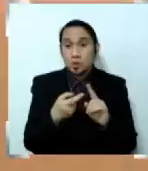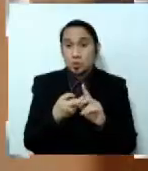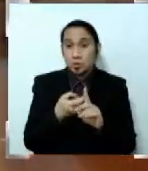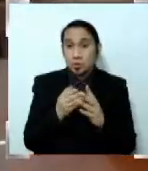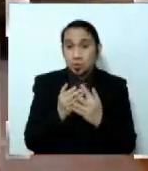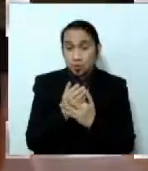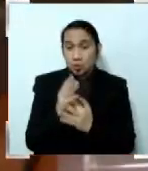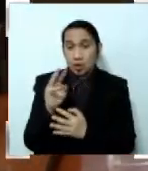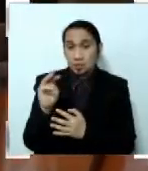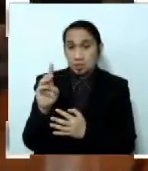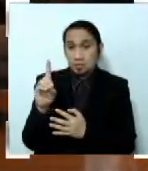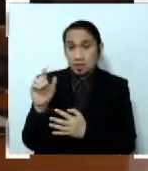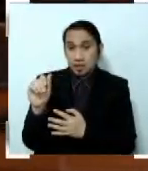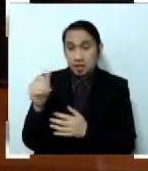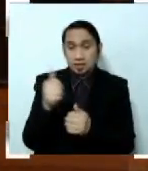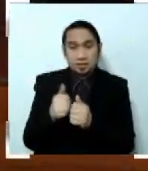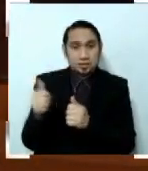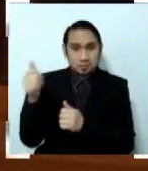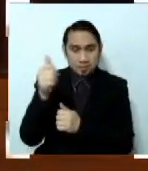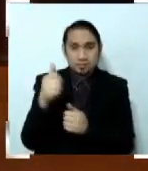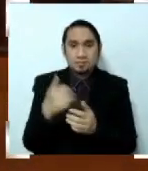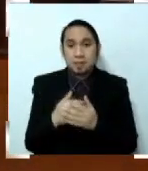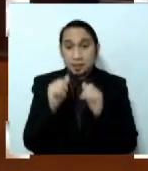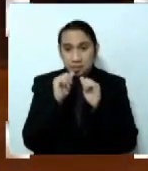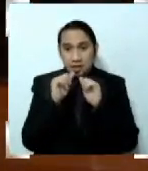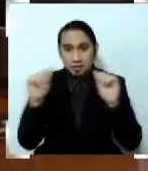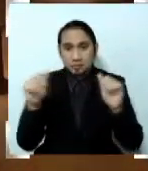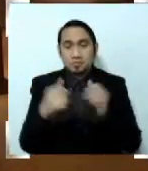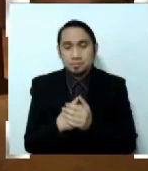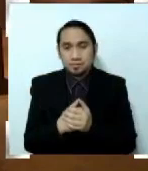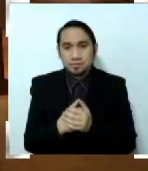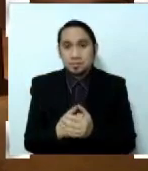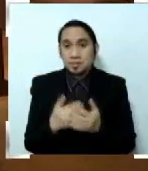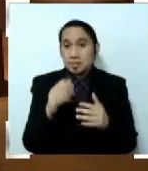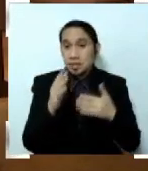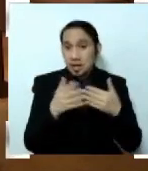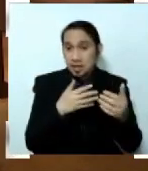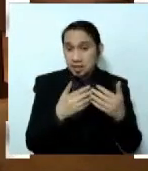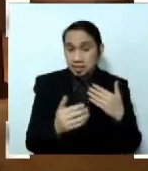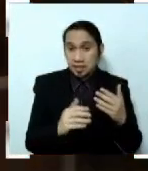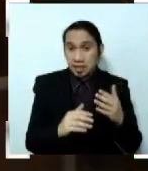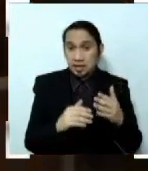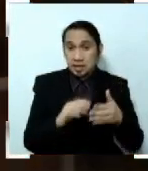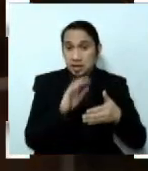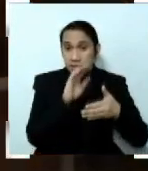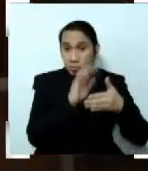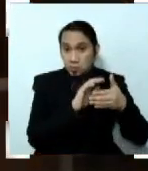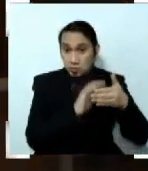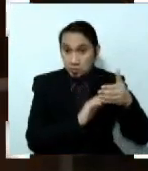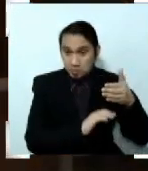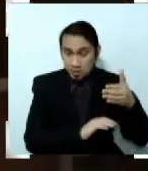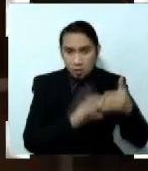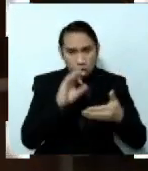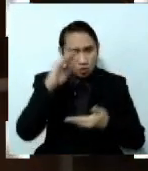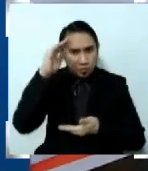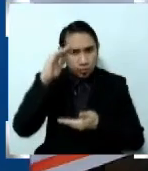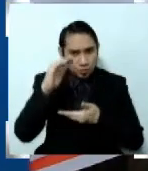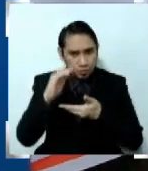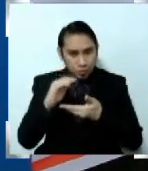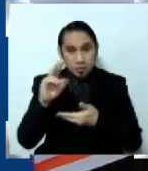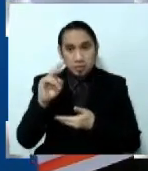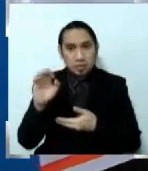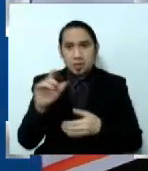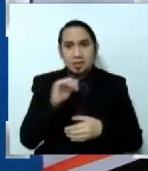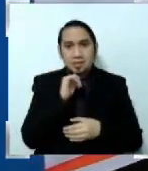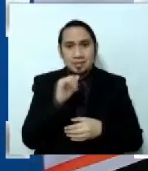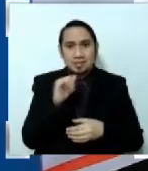Abalos. Ayon sa Metro Manila Council, kahit bumababa ang kaso sa NCR, hindi pwede mag-relax at dapat paintingin ang health protocol.